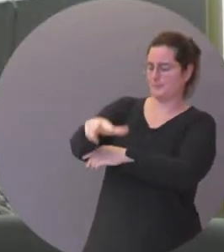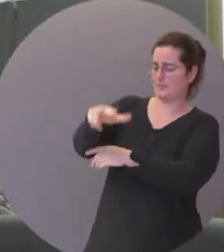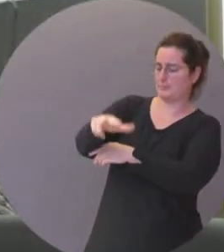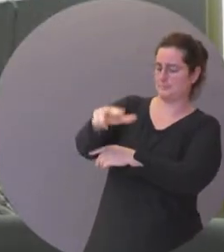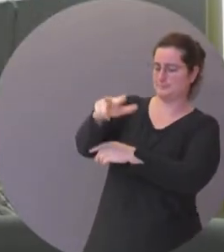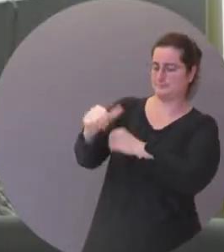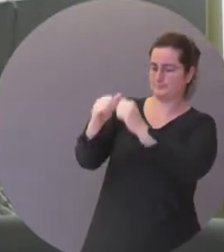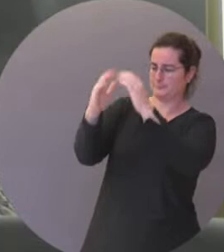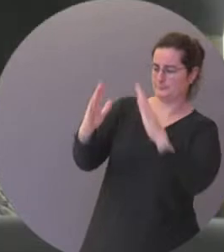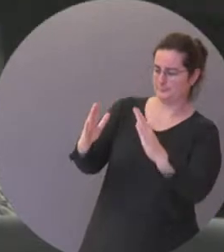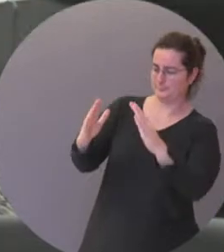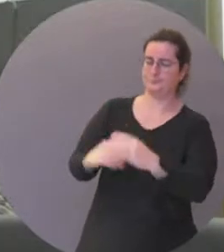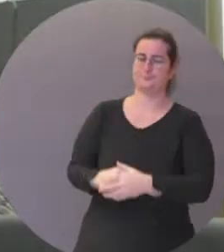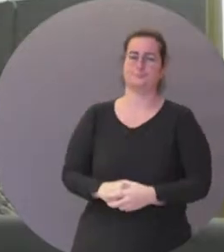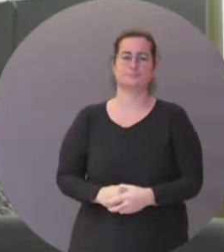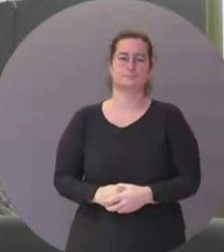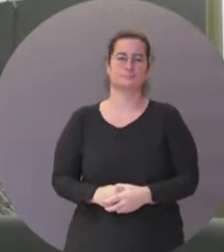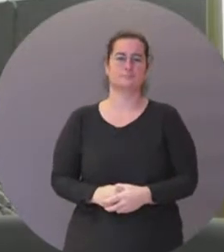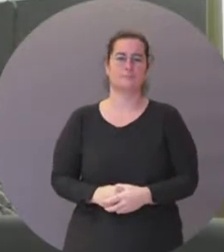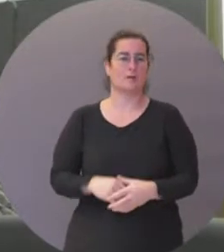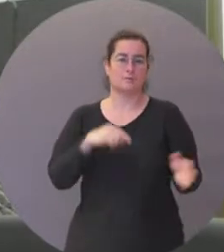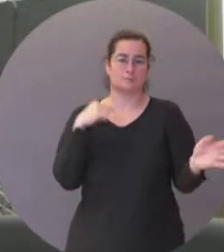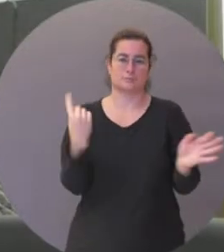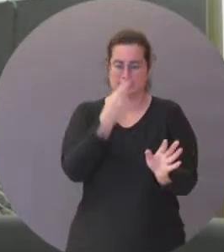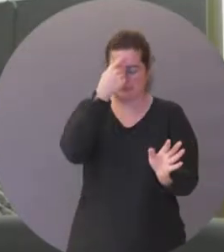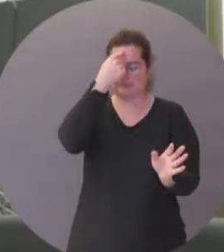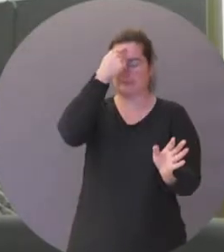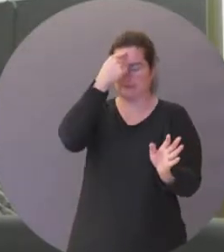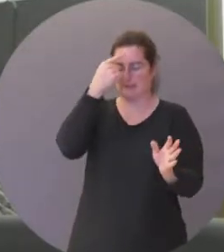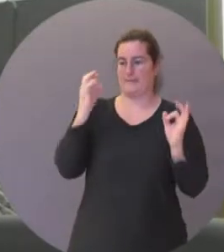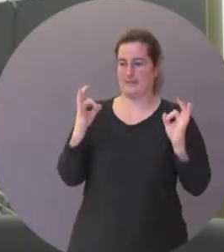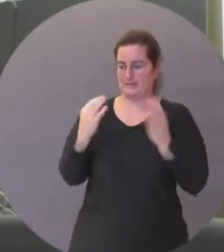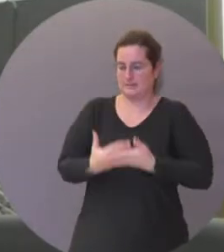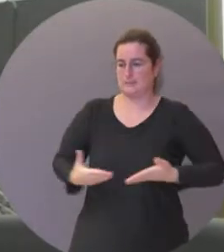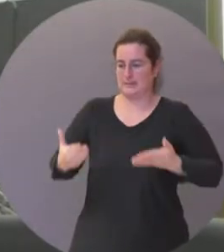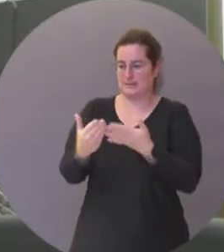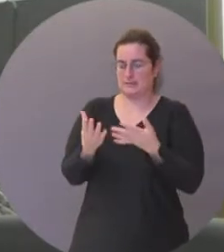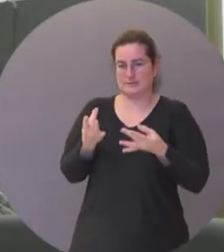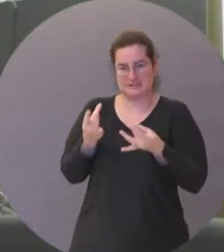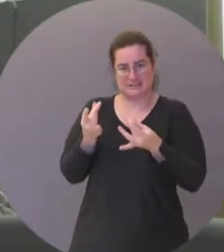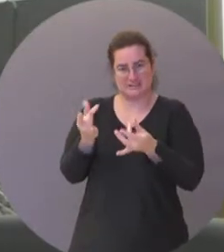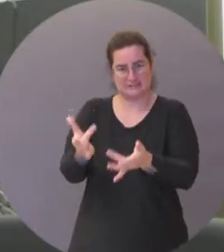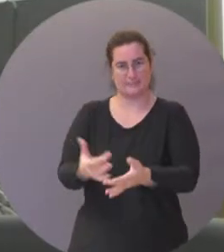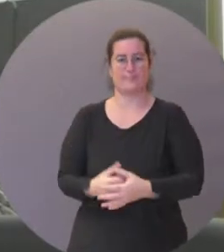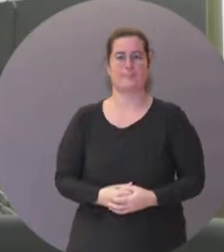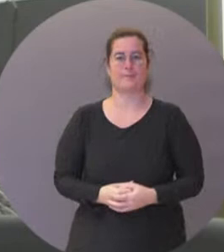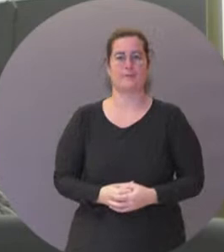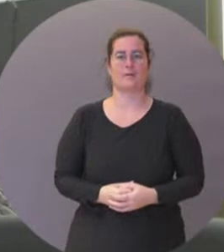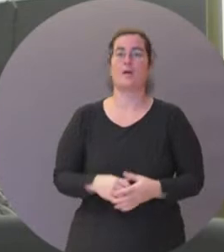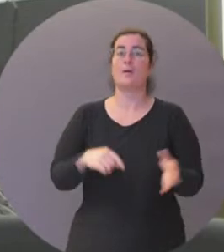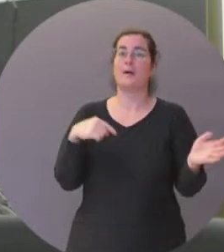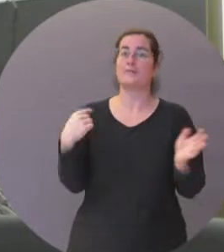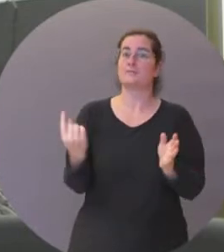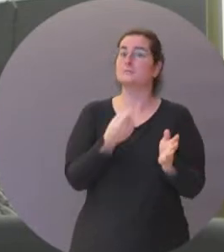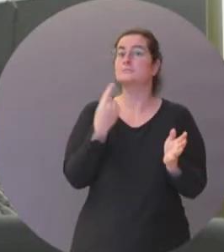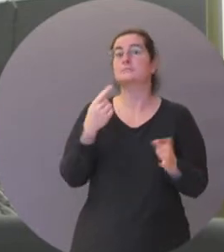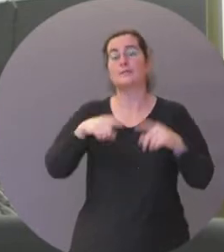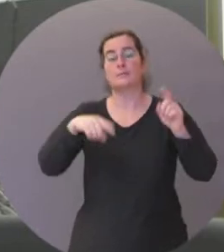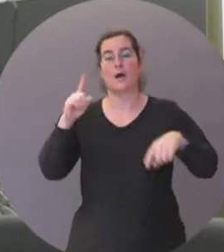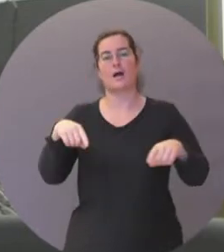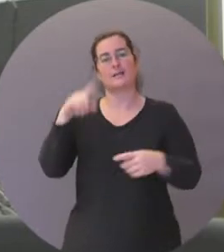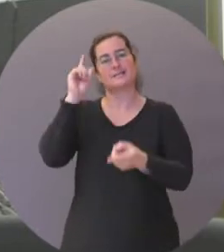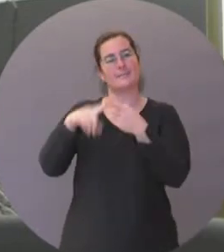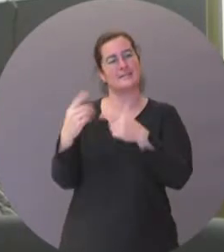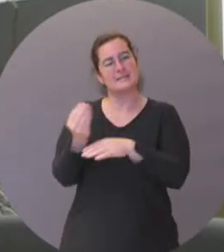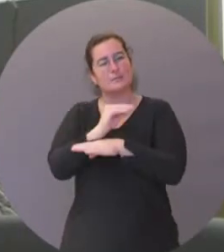conscience ici que c'est une question vitale elle relève parfois de la dignité de chacun souvent de la sécurité des